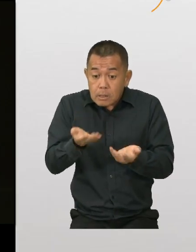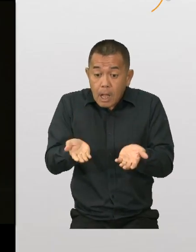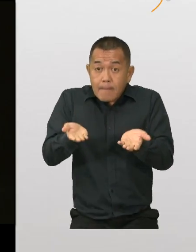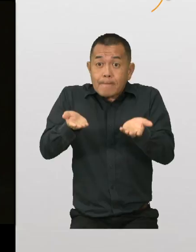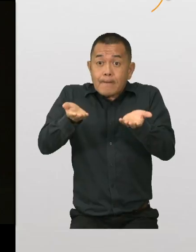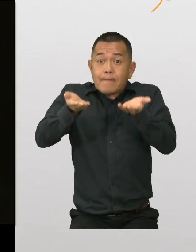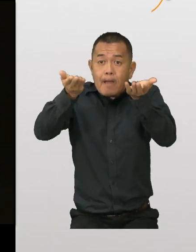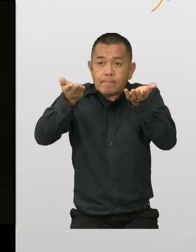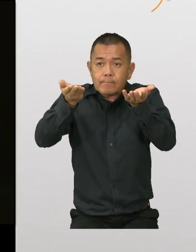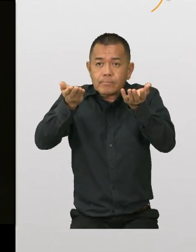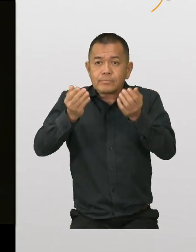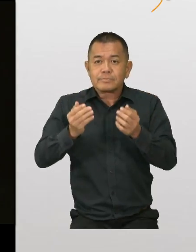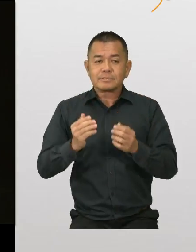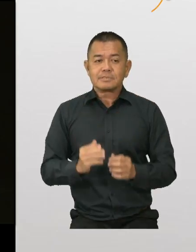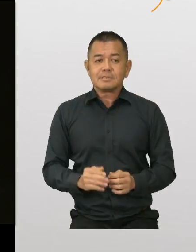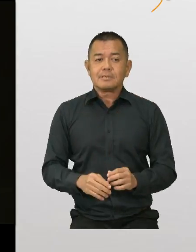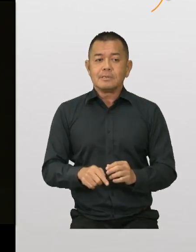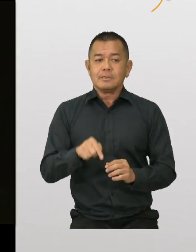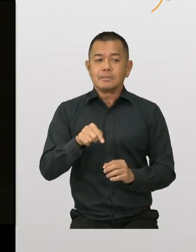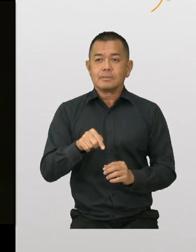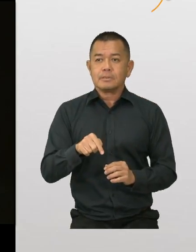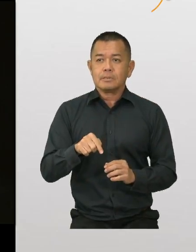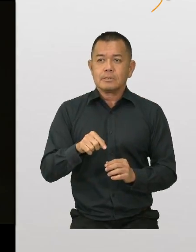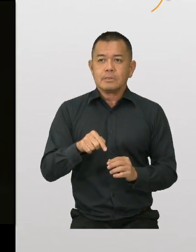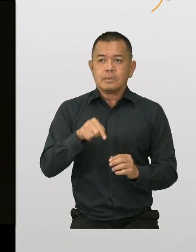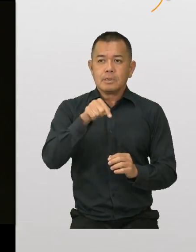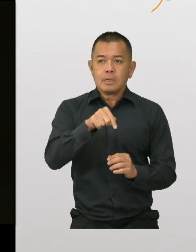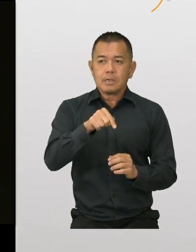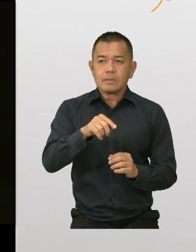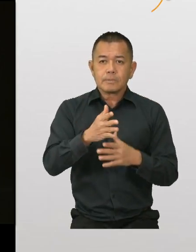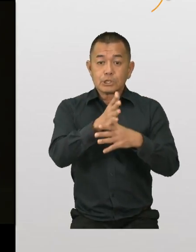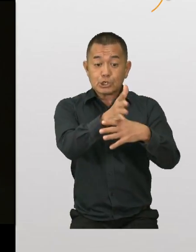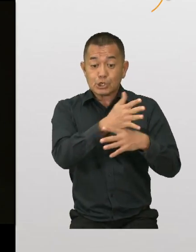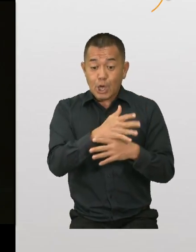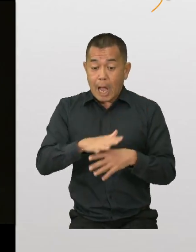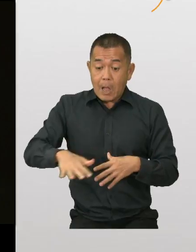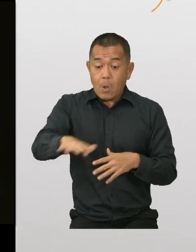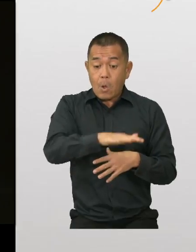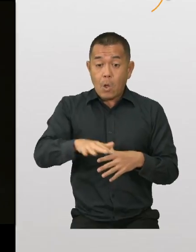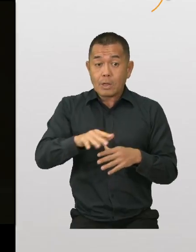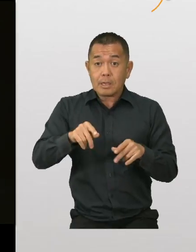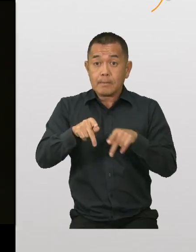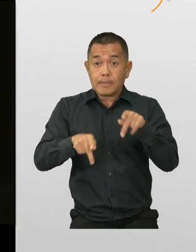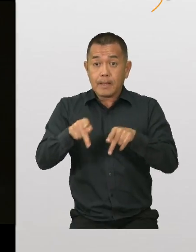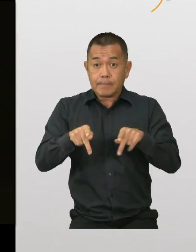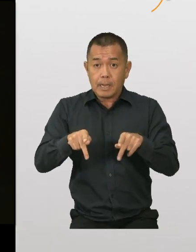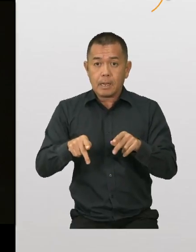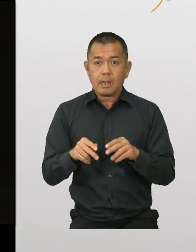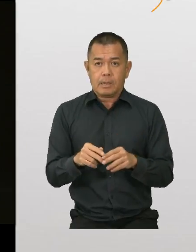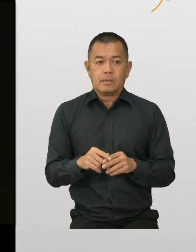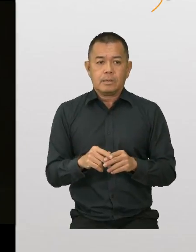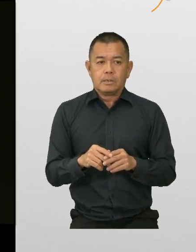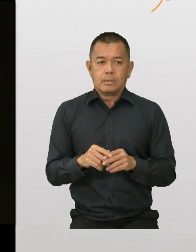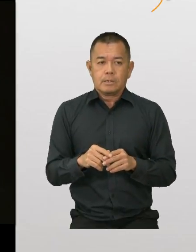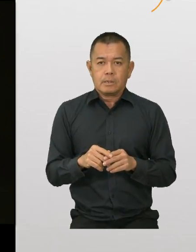也一直 The fruits of economic growth are being shared among our people through various government measures. 人民 However, 还是